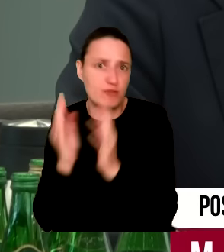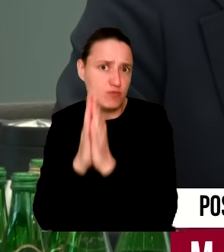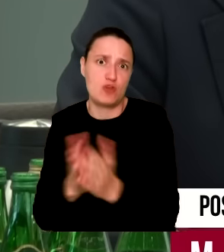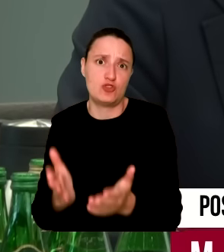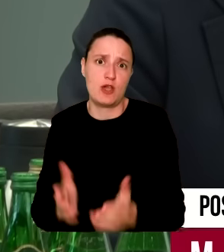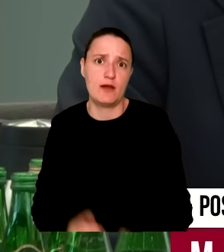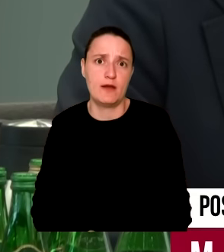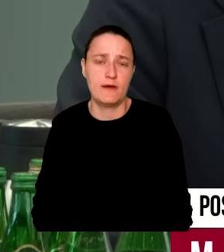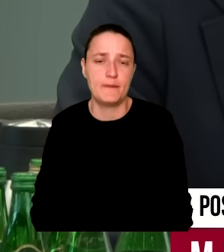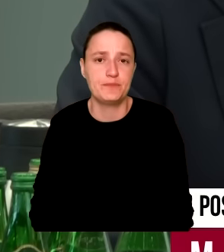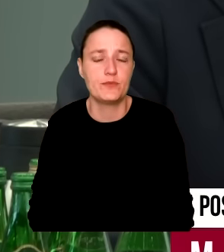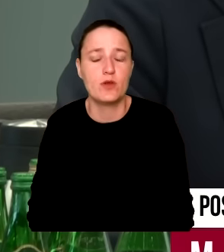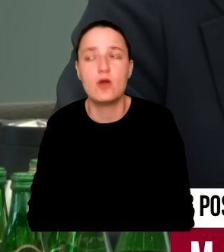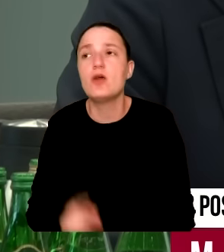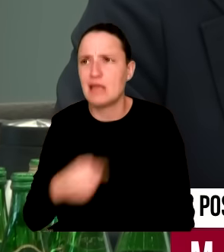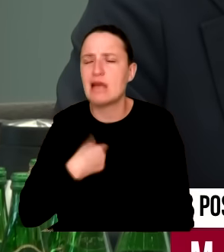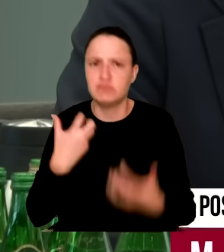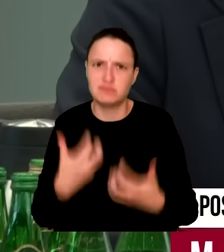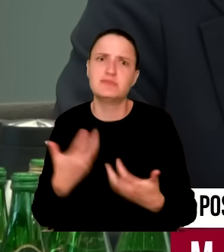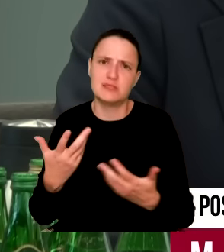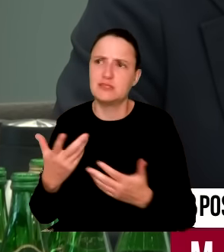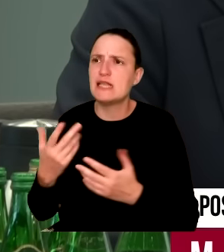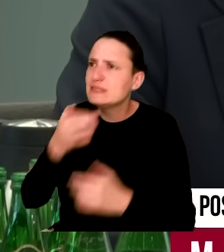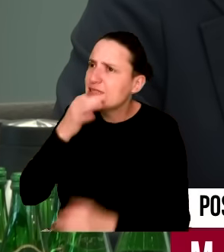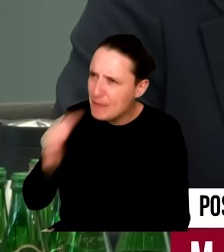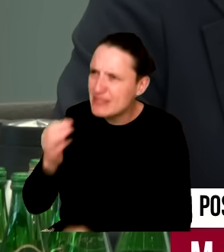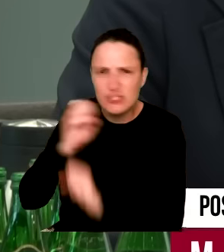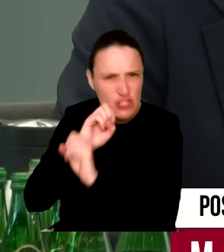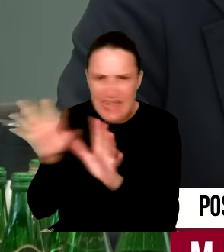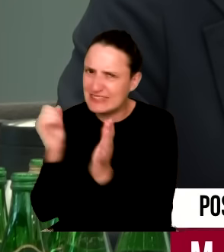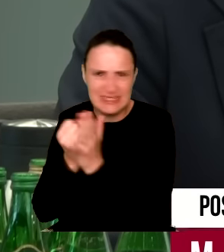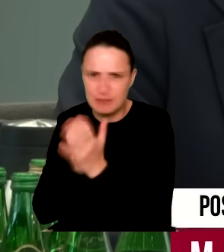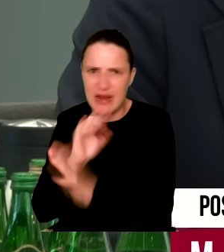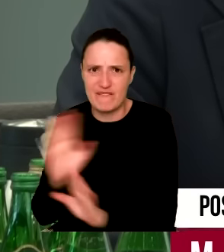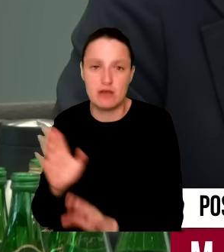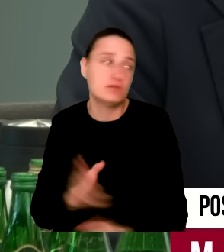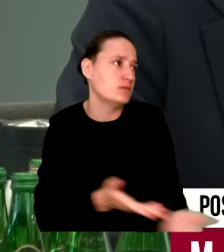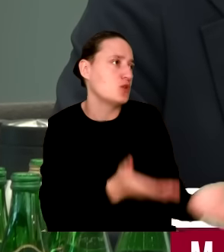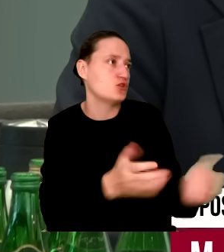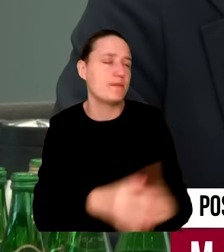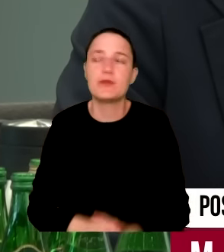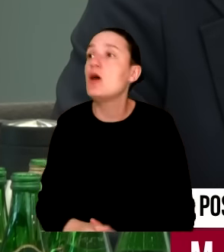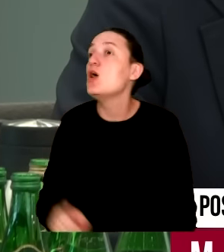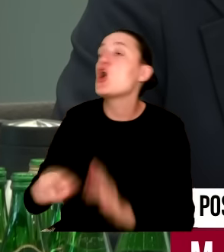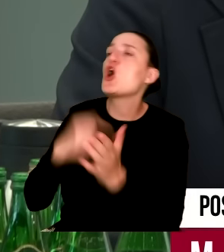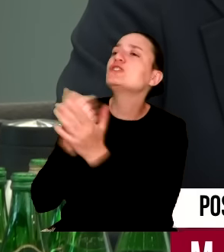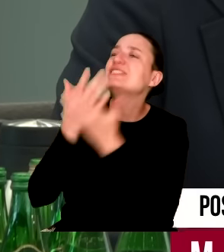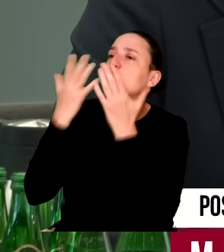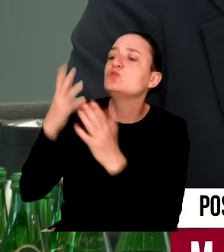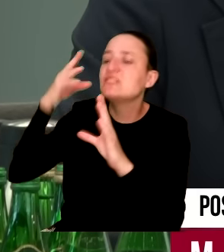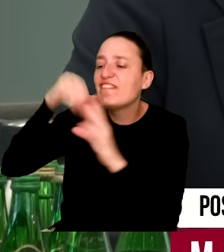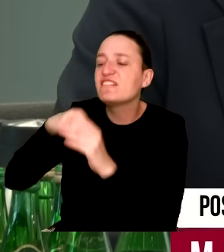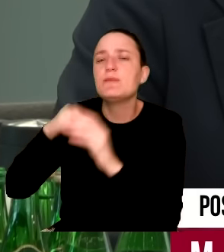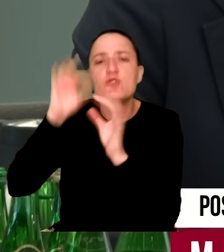natomiast mimo wszystko chciałbym naprawdę zapytać J wy co przewiduje konstytucja dokładnie